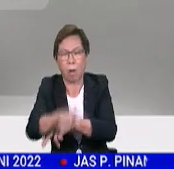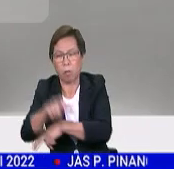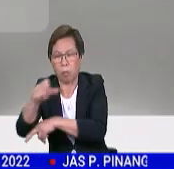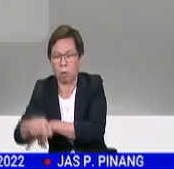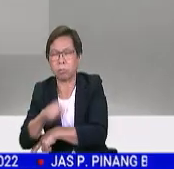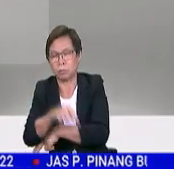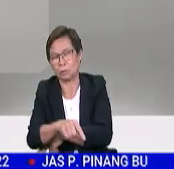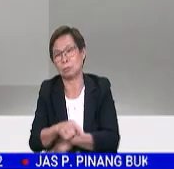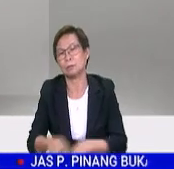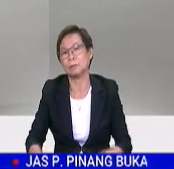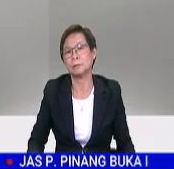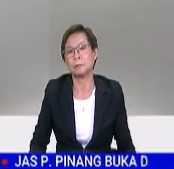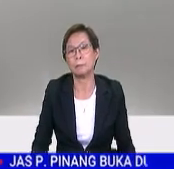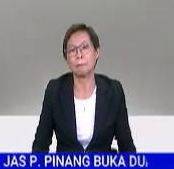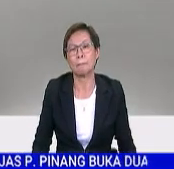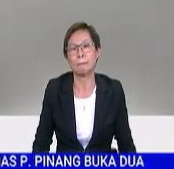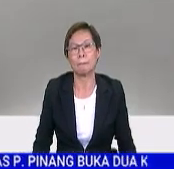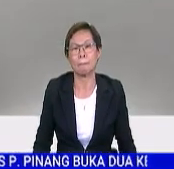kawasan